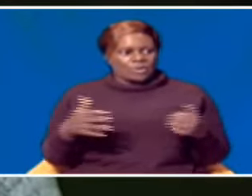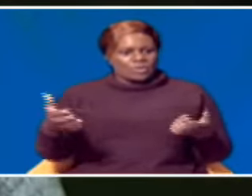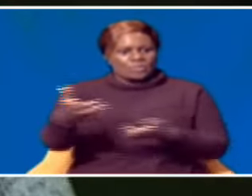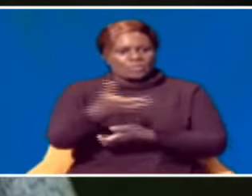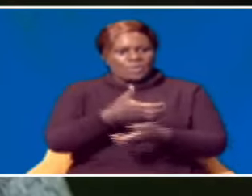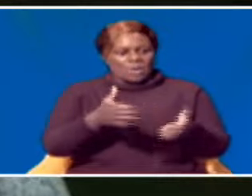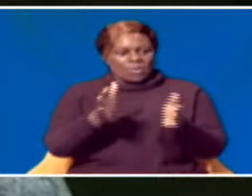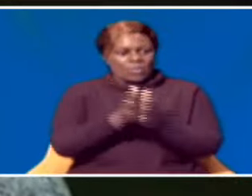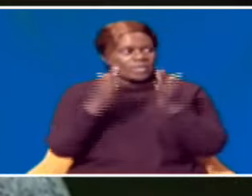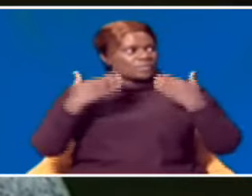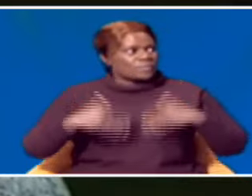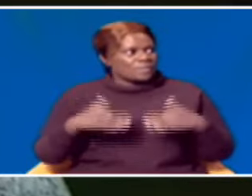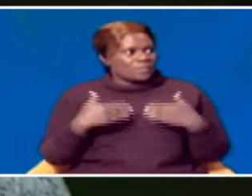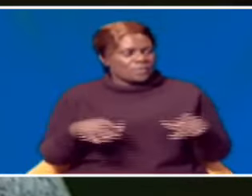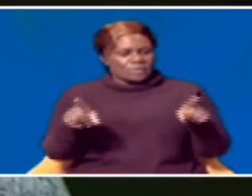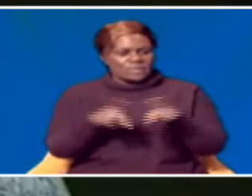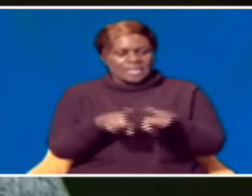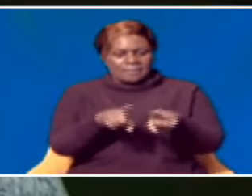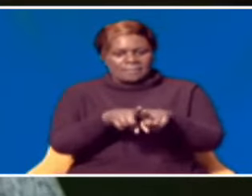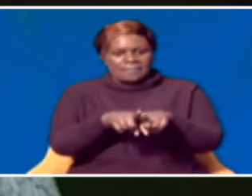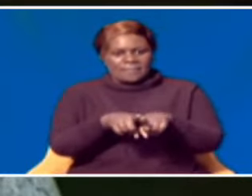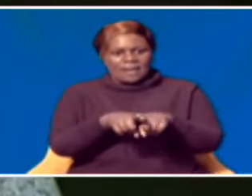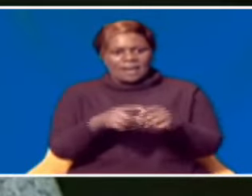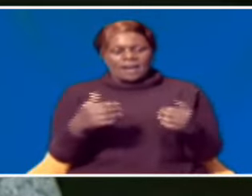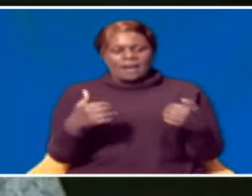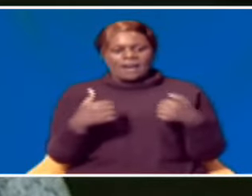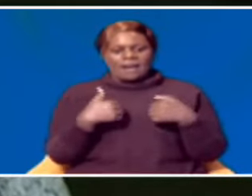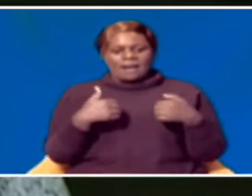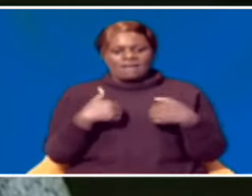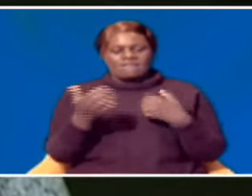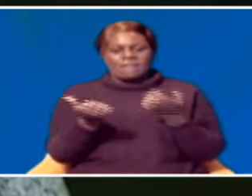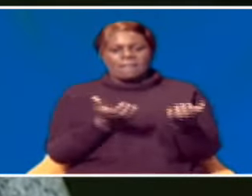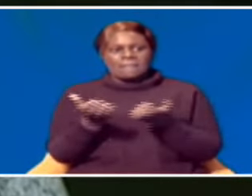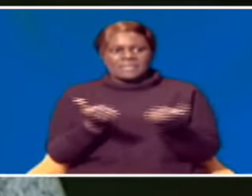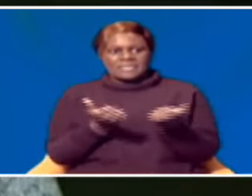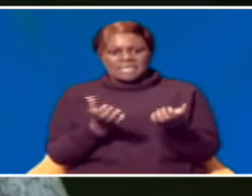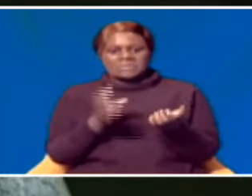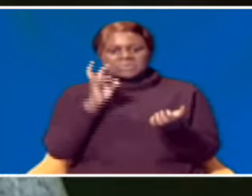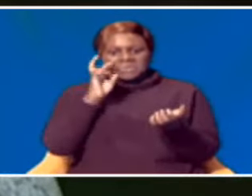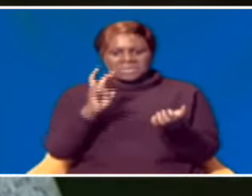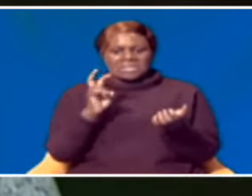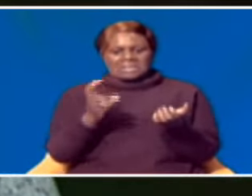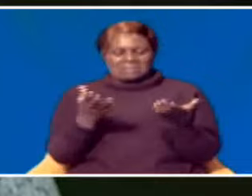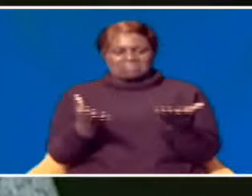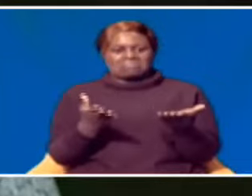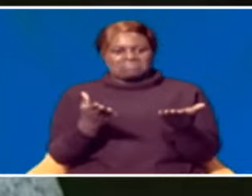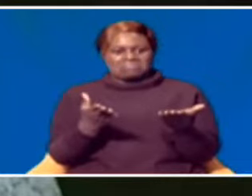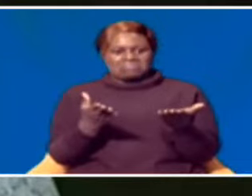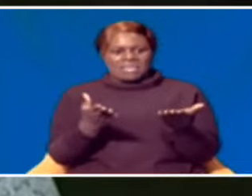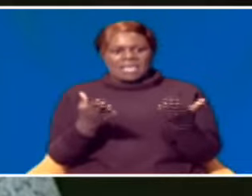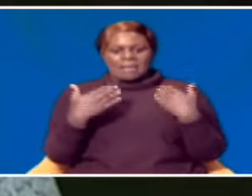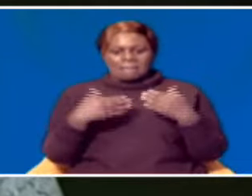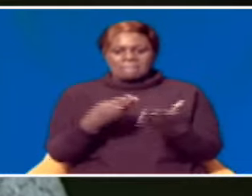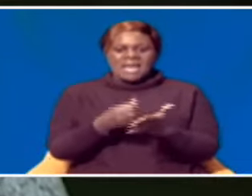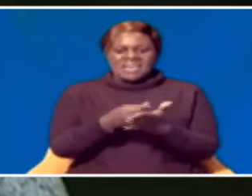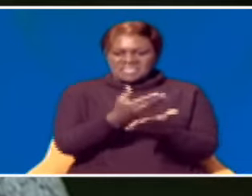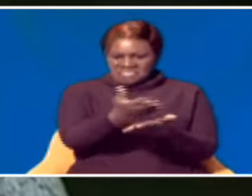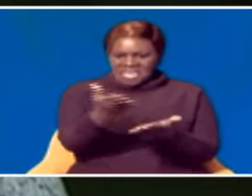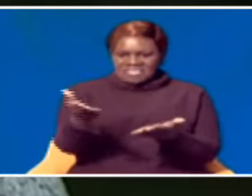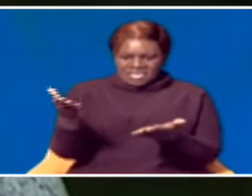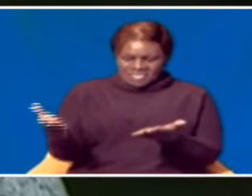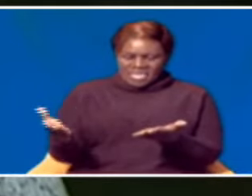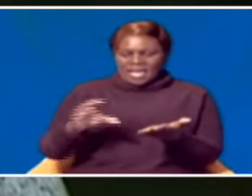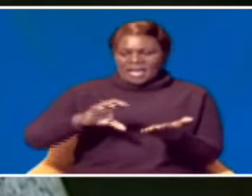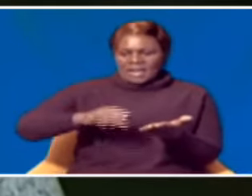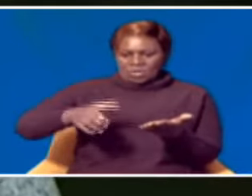na watu, na pia kumekuwa na biashara ile unasema circulation ya pesa imekuweko